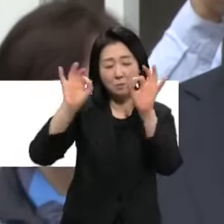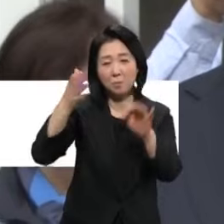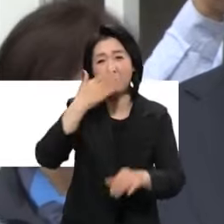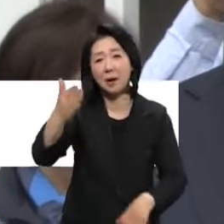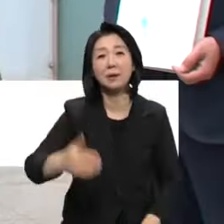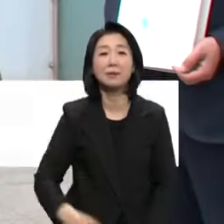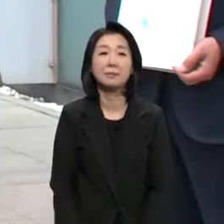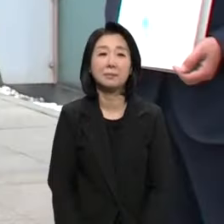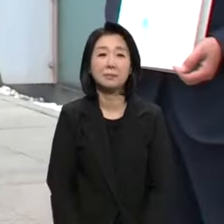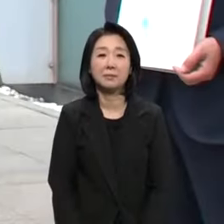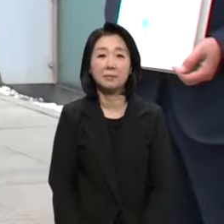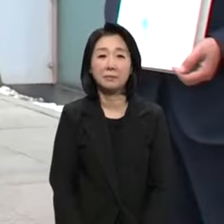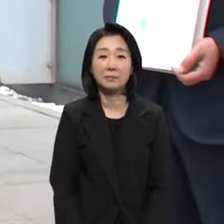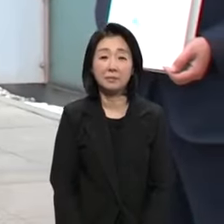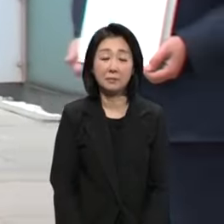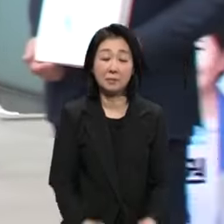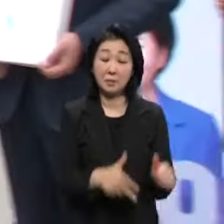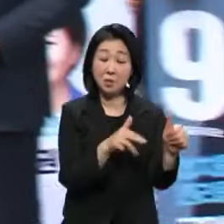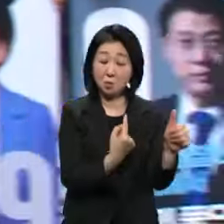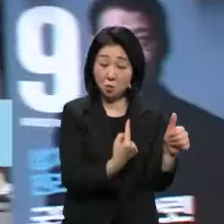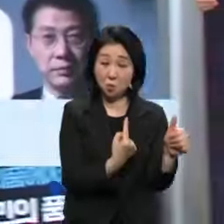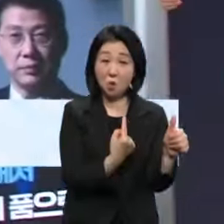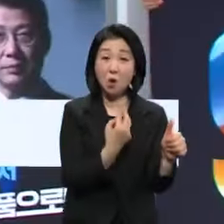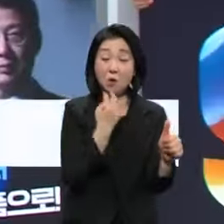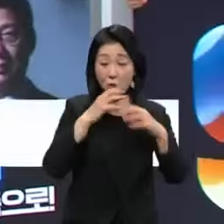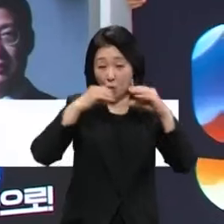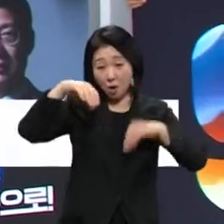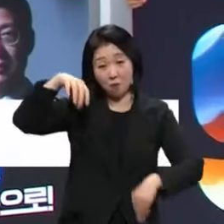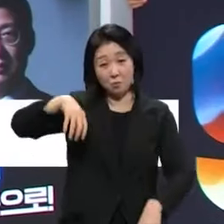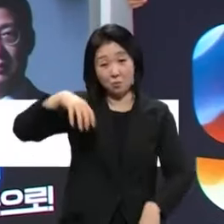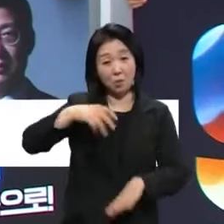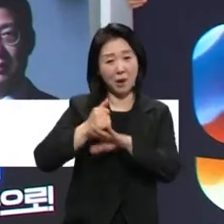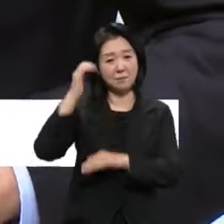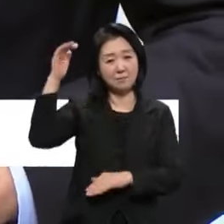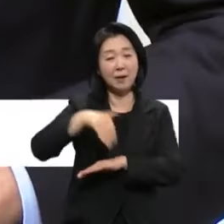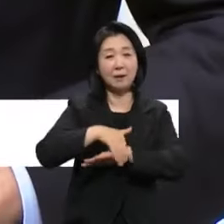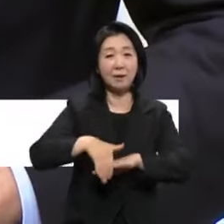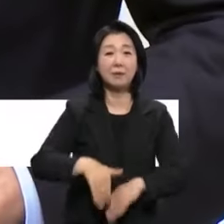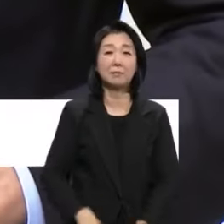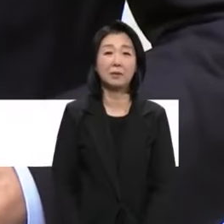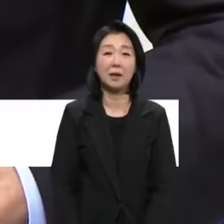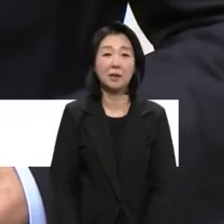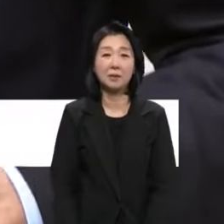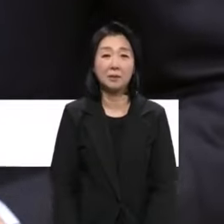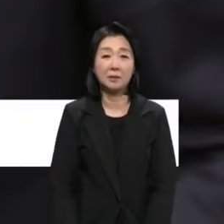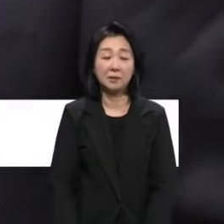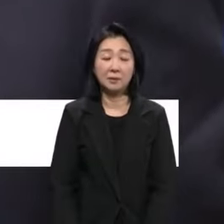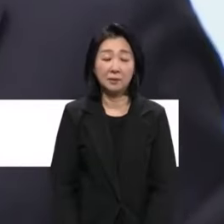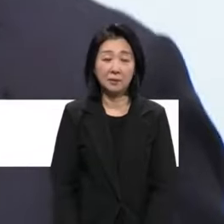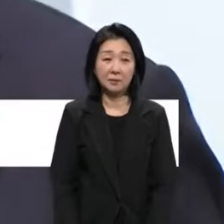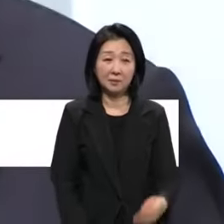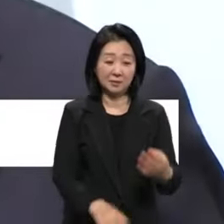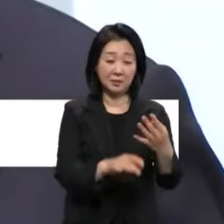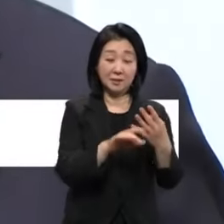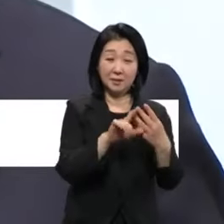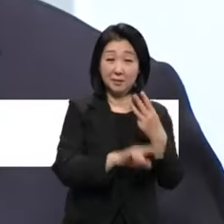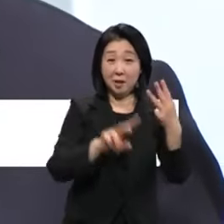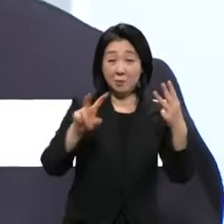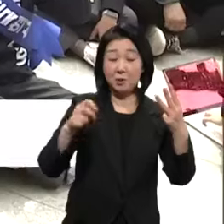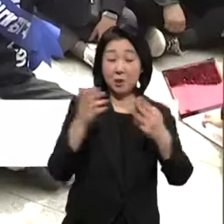될 것입니다. 조 대표는 오늘 서울 광화문 광장에서 마지막 유세를 합니다. 지난달 28일 공식 선거운동을